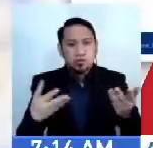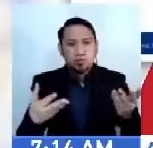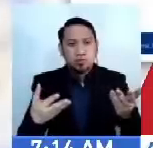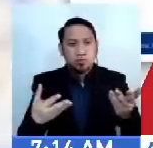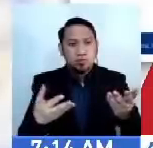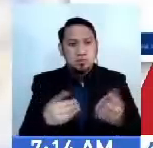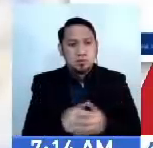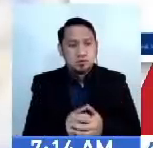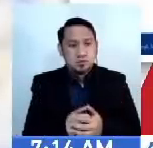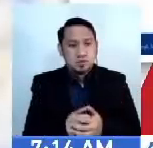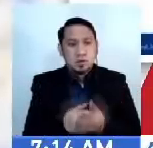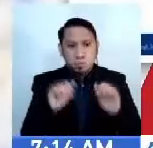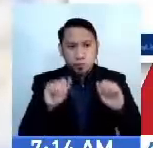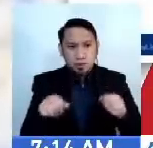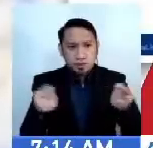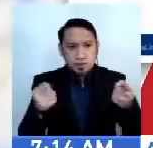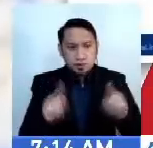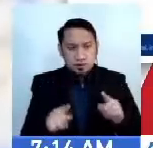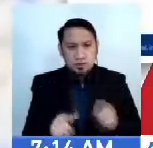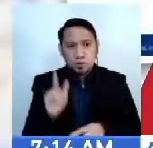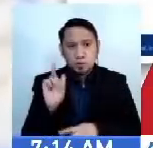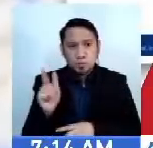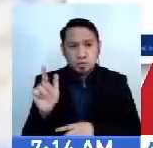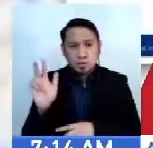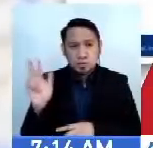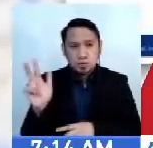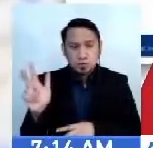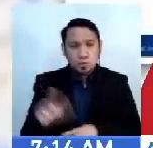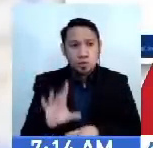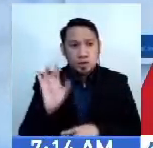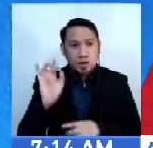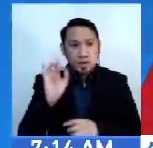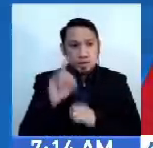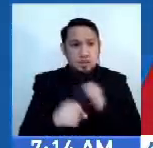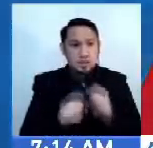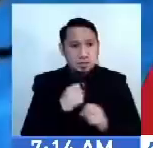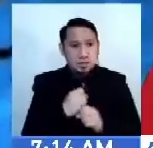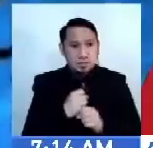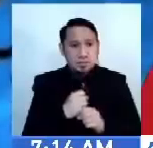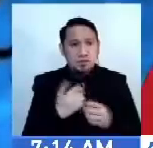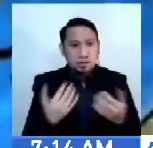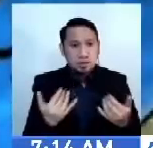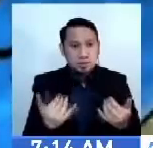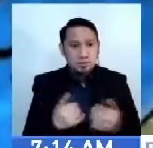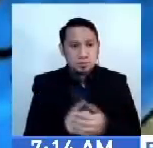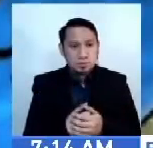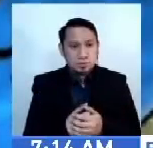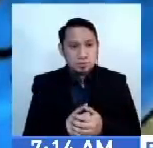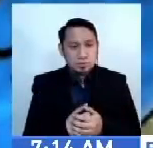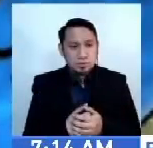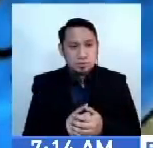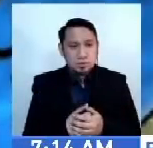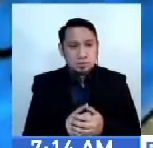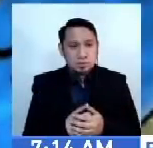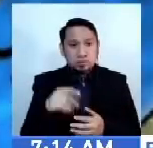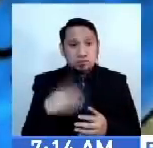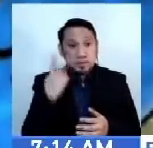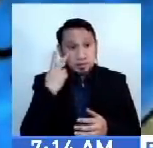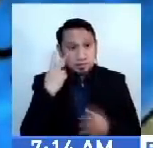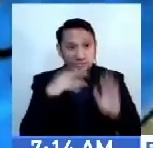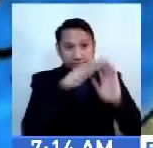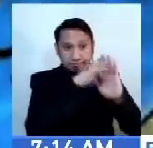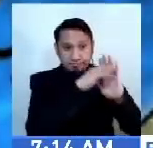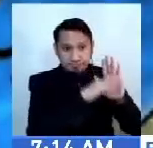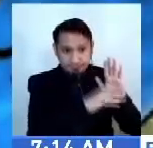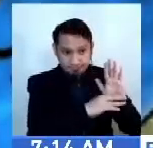Posible raw yung mangyari sa 2030 o 8 taon lang mula ngayon. Ilang bahagi ng Pasay, Maynila, Parañaque,